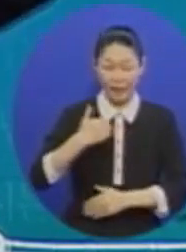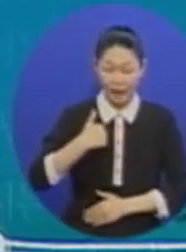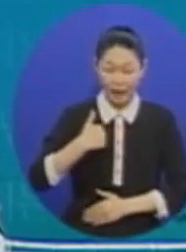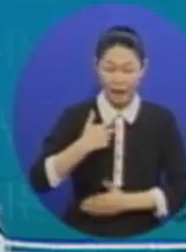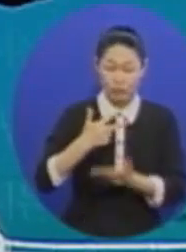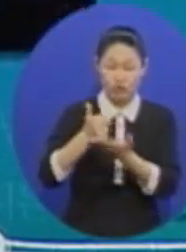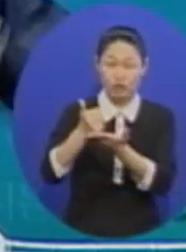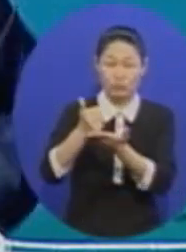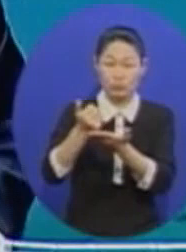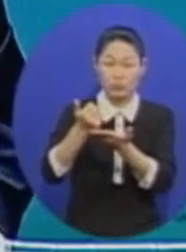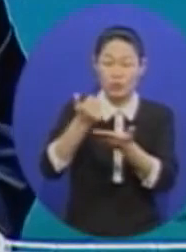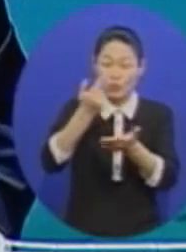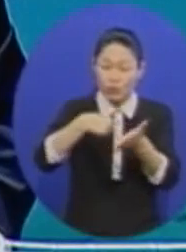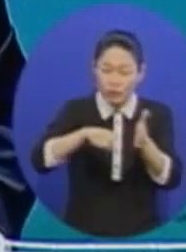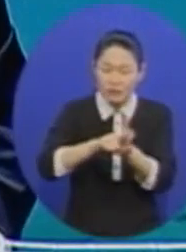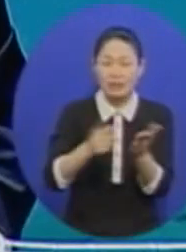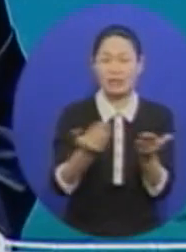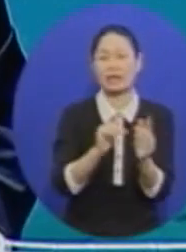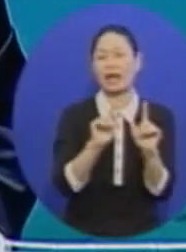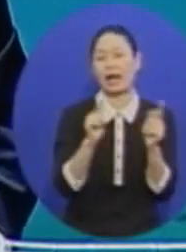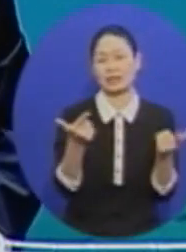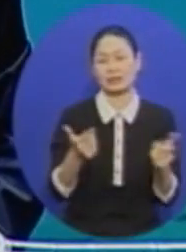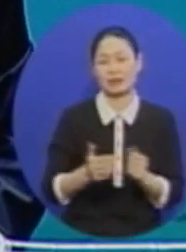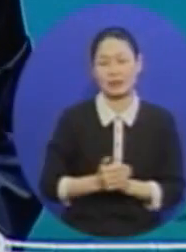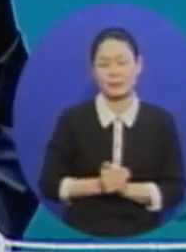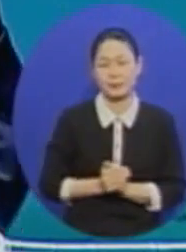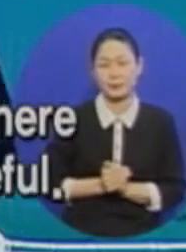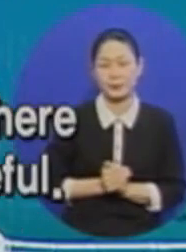주님을 위해서 일한 게 아니라 말입니다